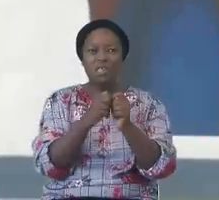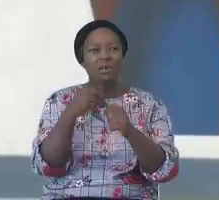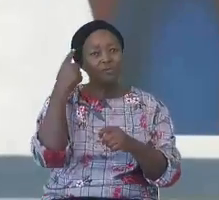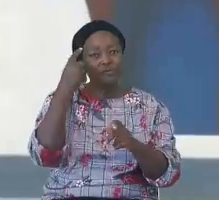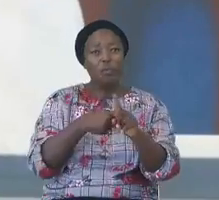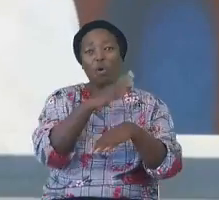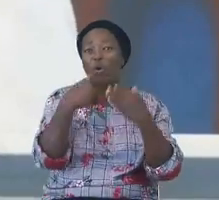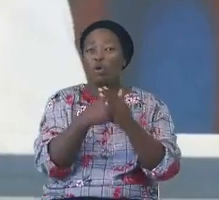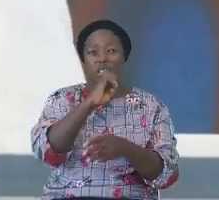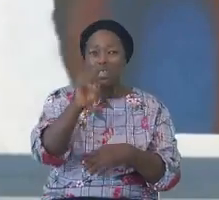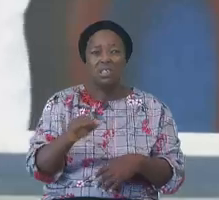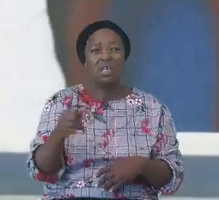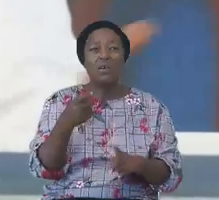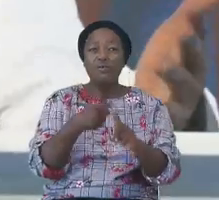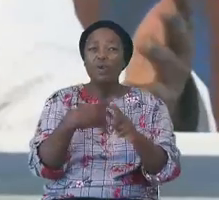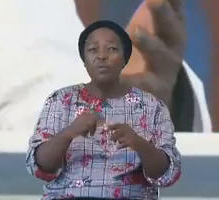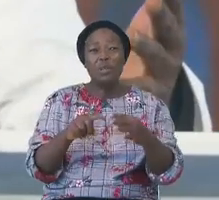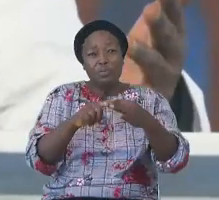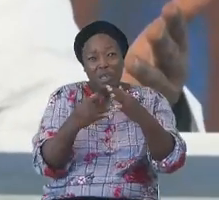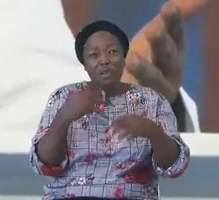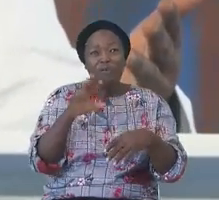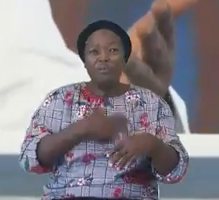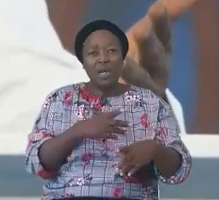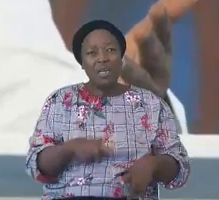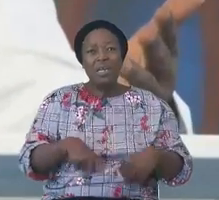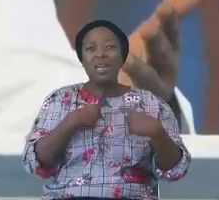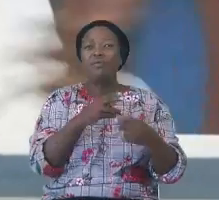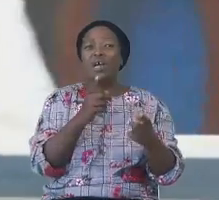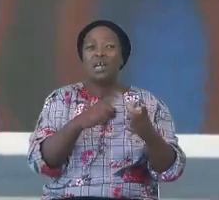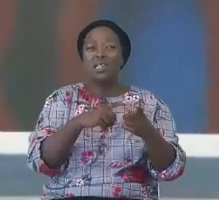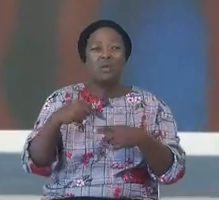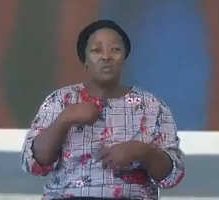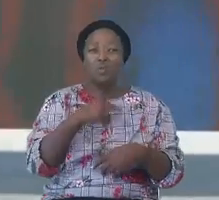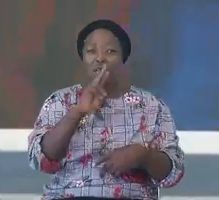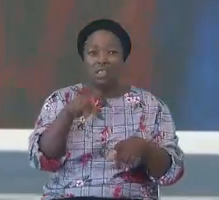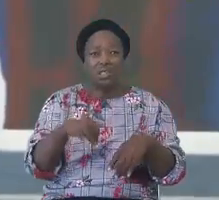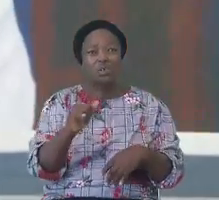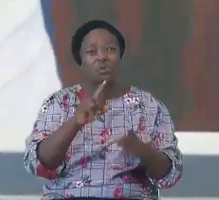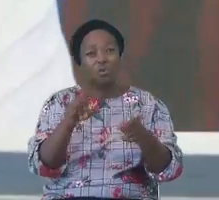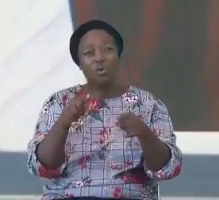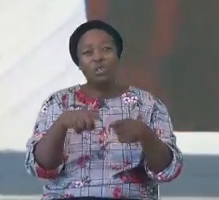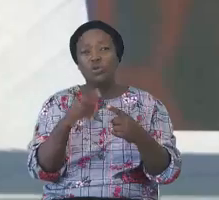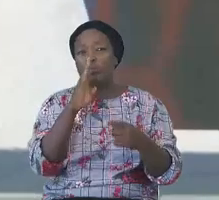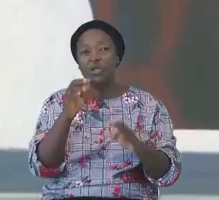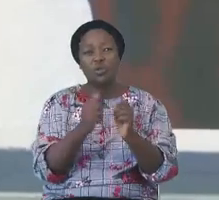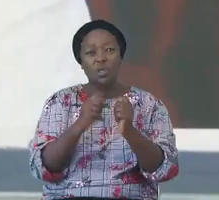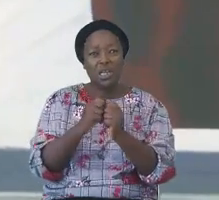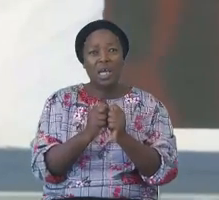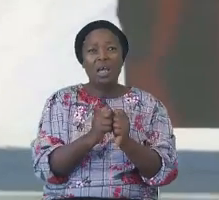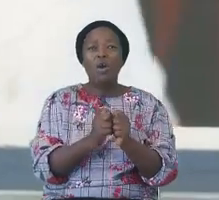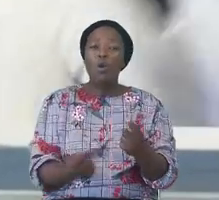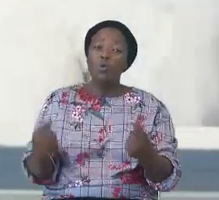ciel, mon propre Père, nous étions ensemble depuis toute l'éternité, depuis le passé